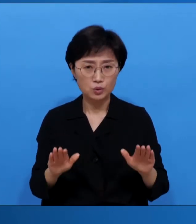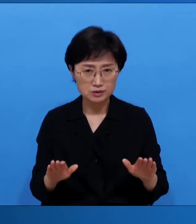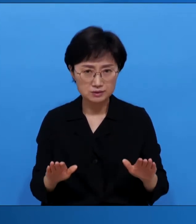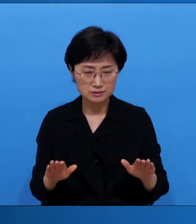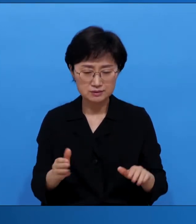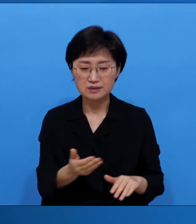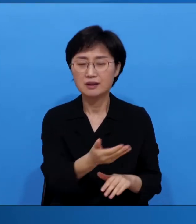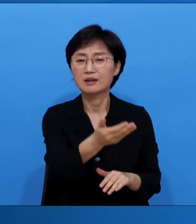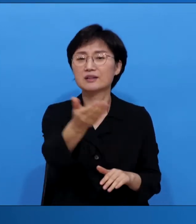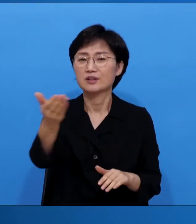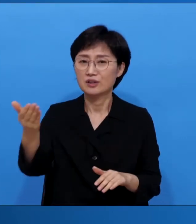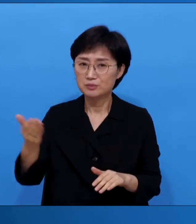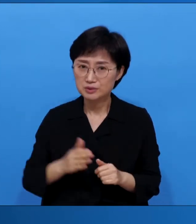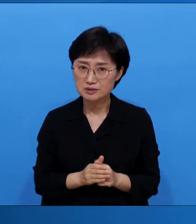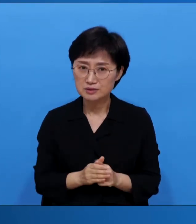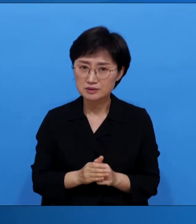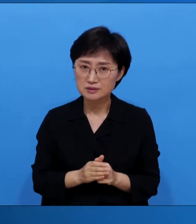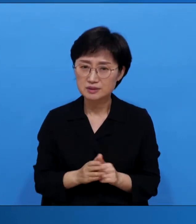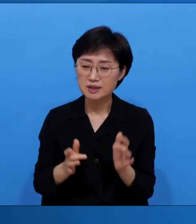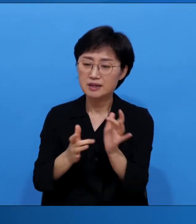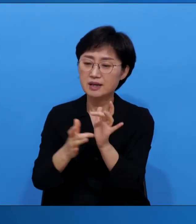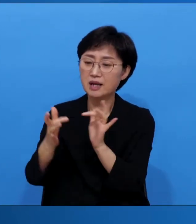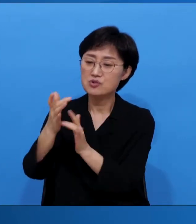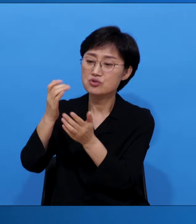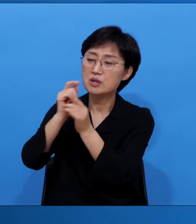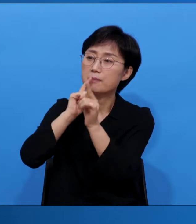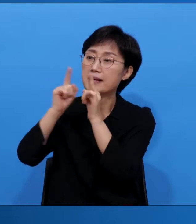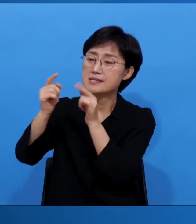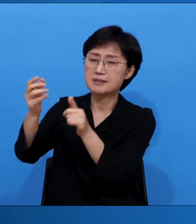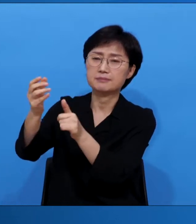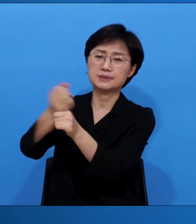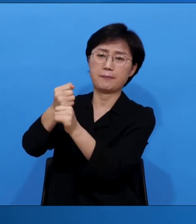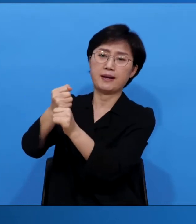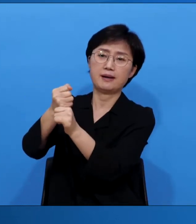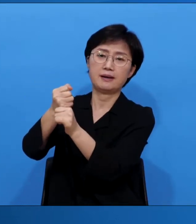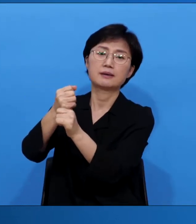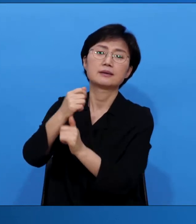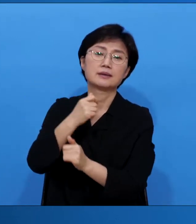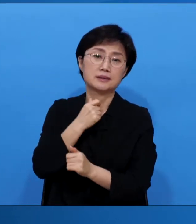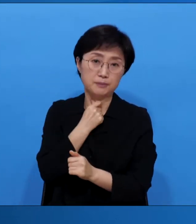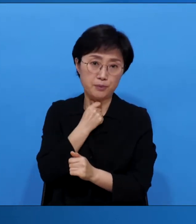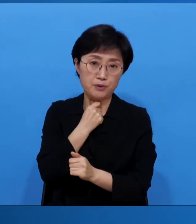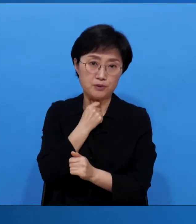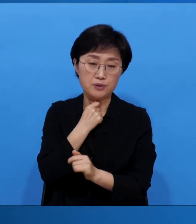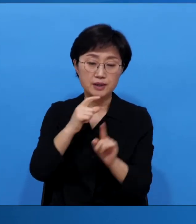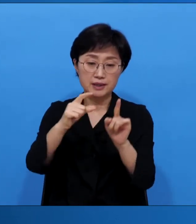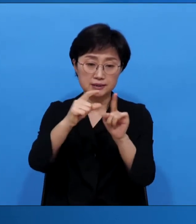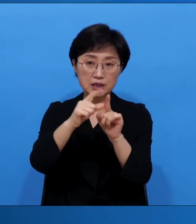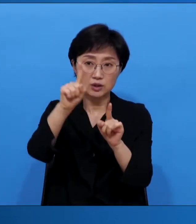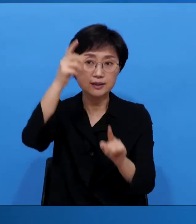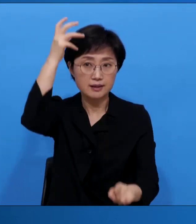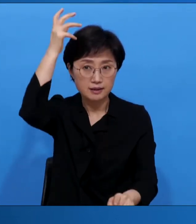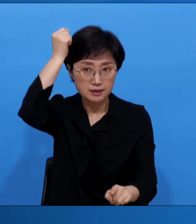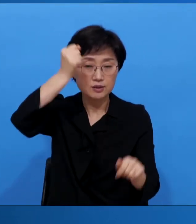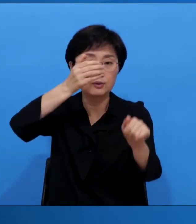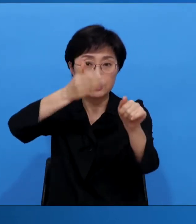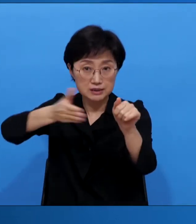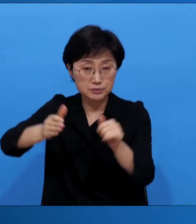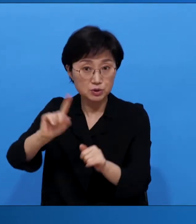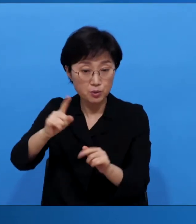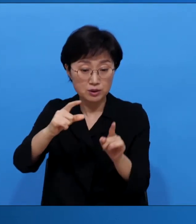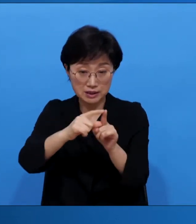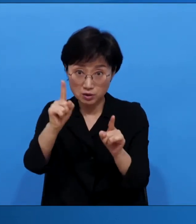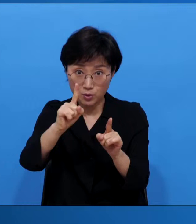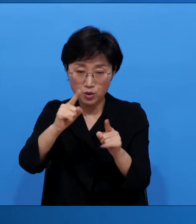여러분들이 이 언약을 잡으시는데 하나님의 나라라는 단어입니다. Today, as you hold on to the